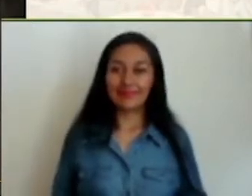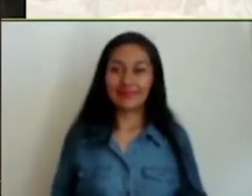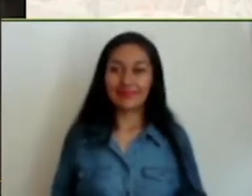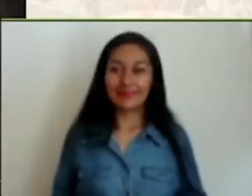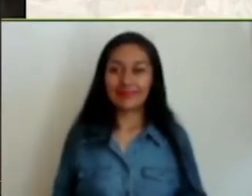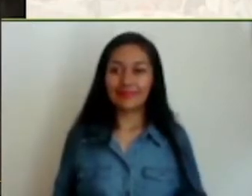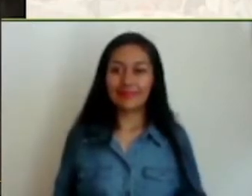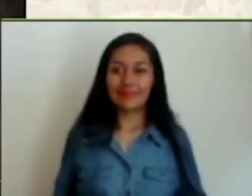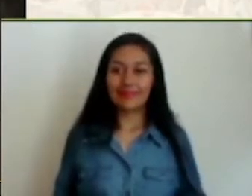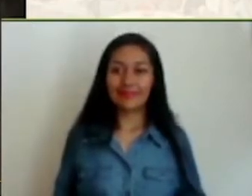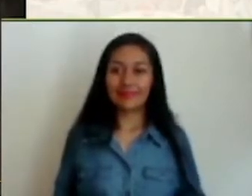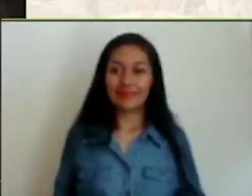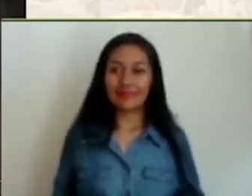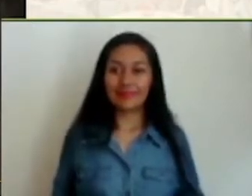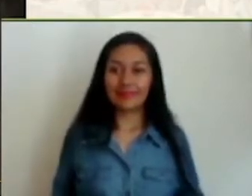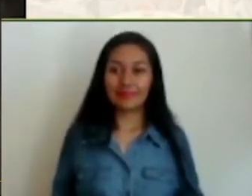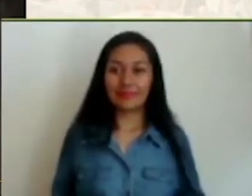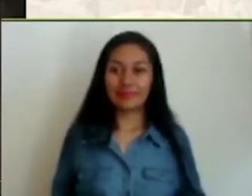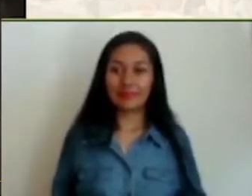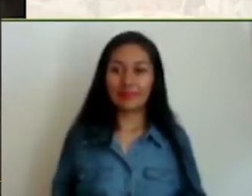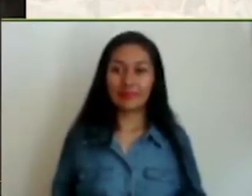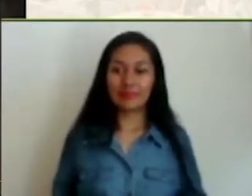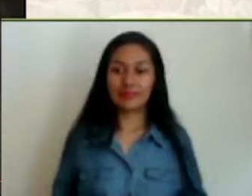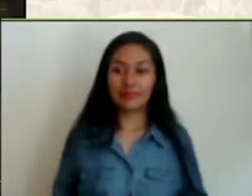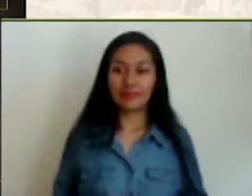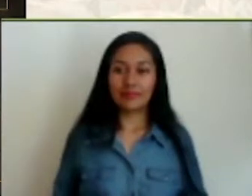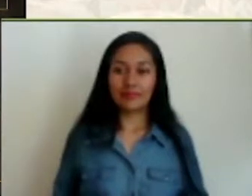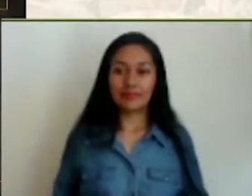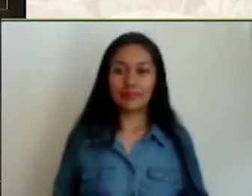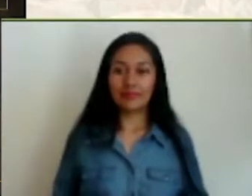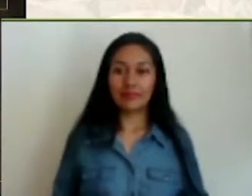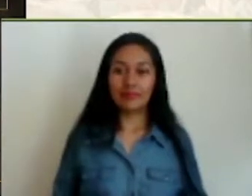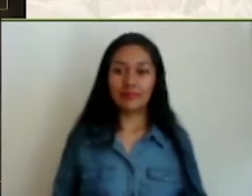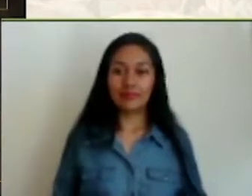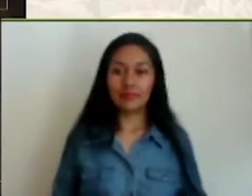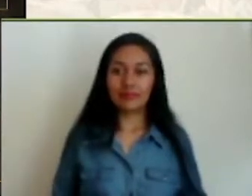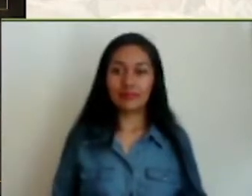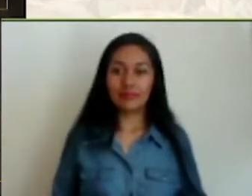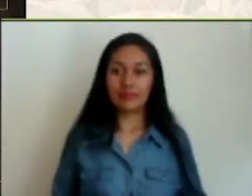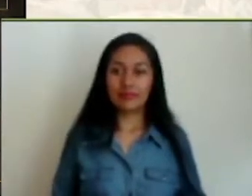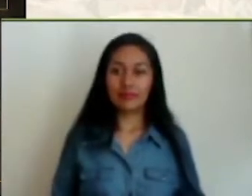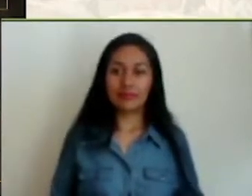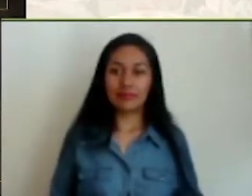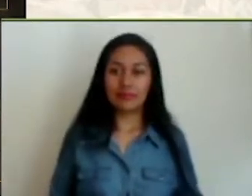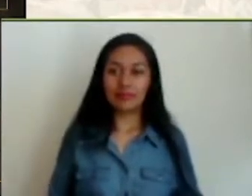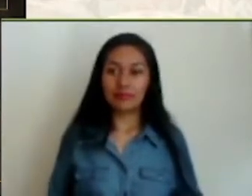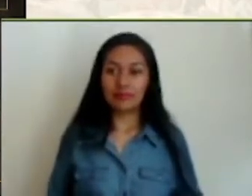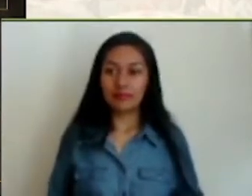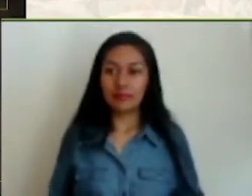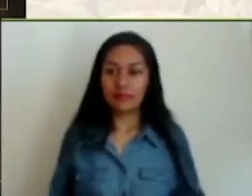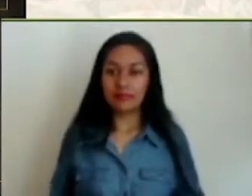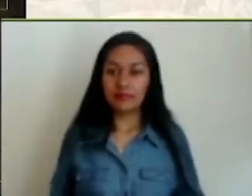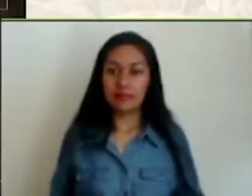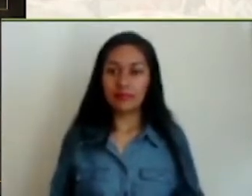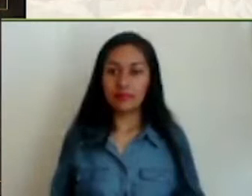la logistica appunto di queste misure assolutamente rigorose, di una modernità sconcertante. Vedete come venivano